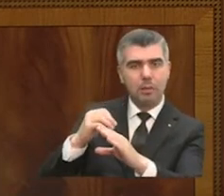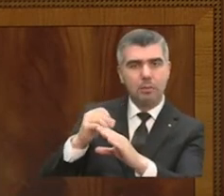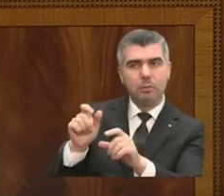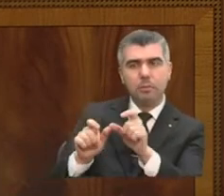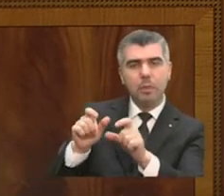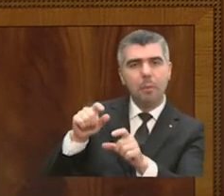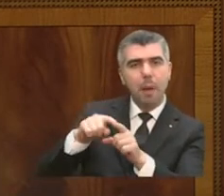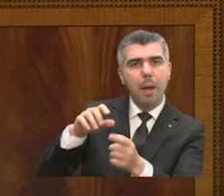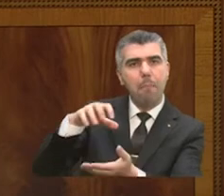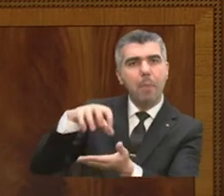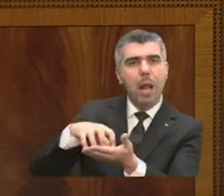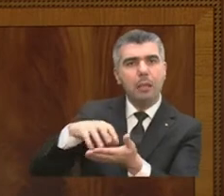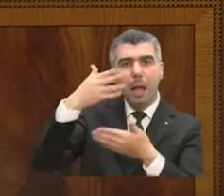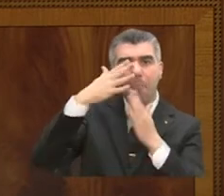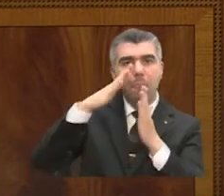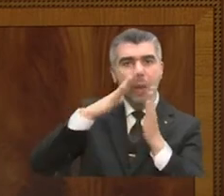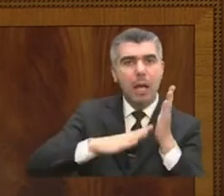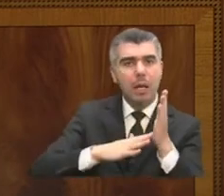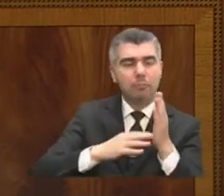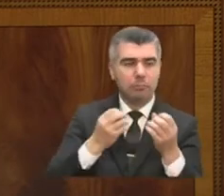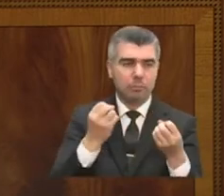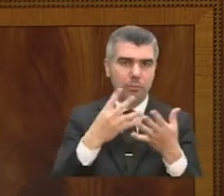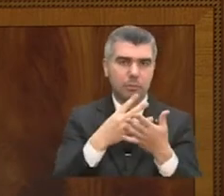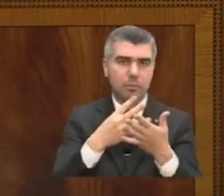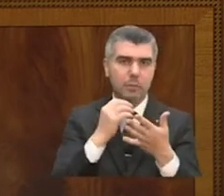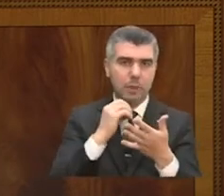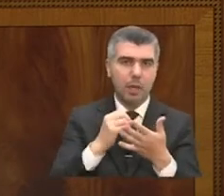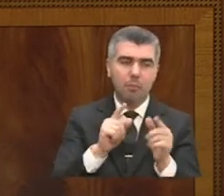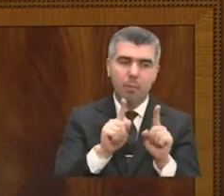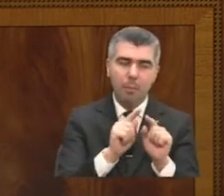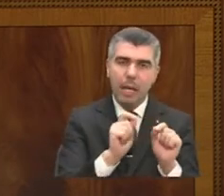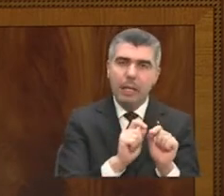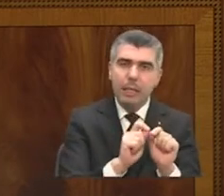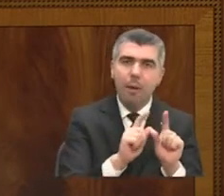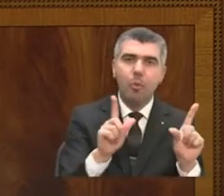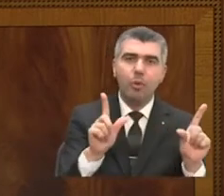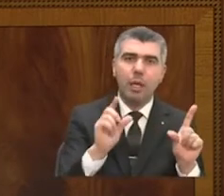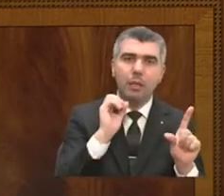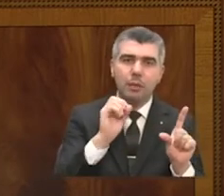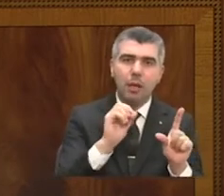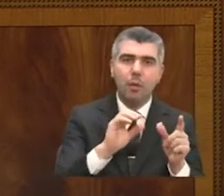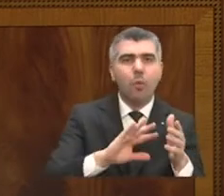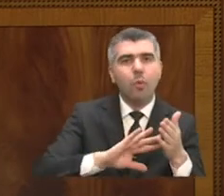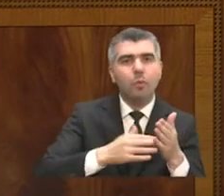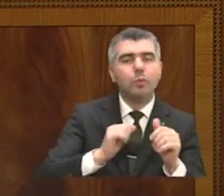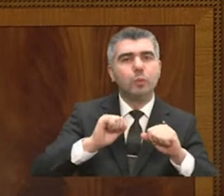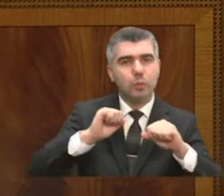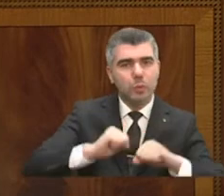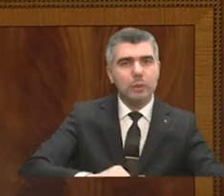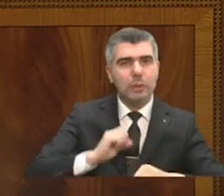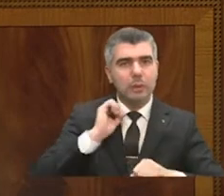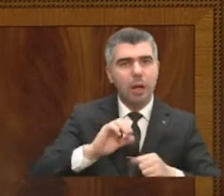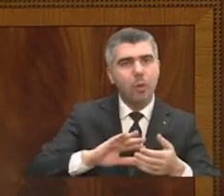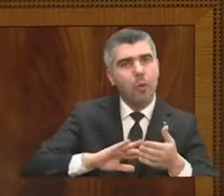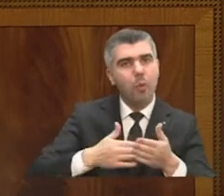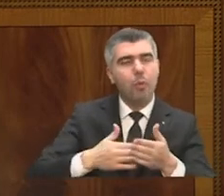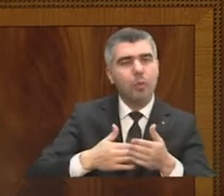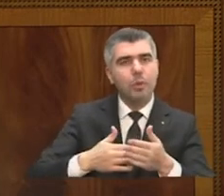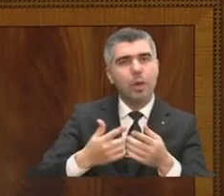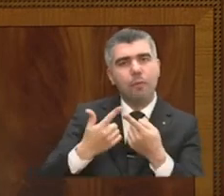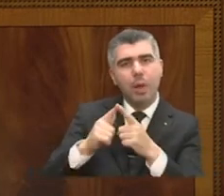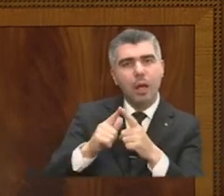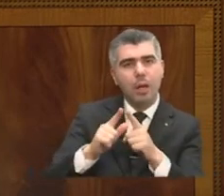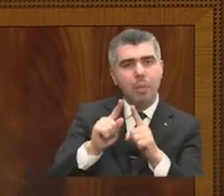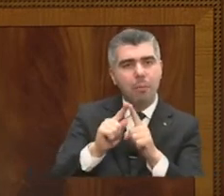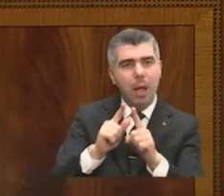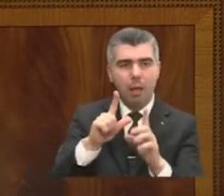Parlement européen donne des ordres à un pays comme le Maroc, alors que c'est un pays